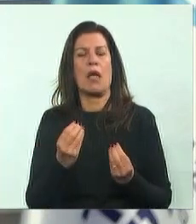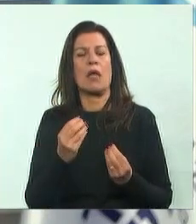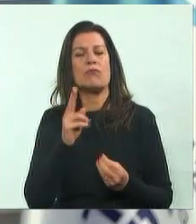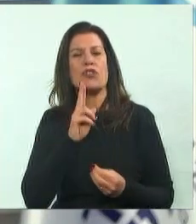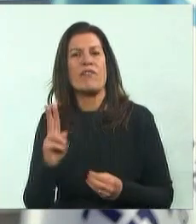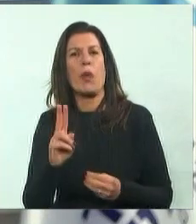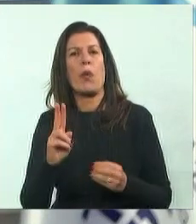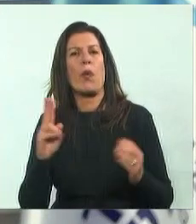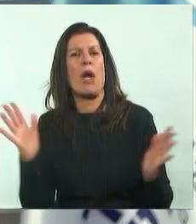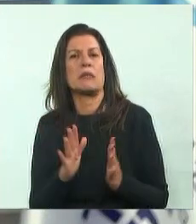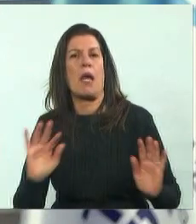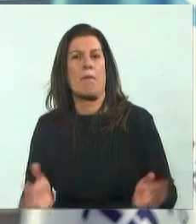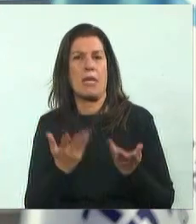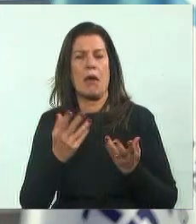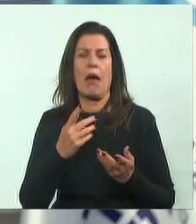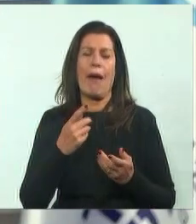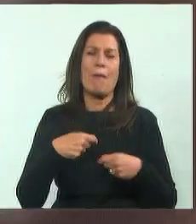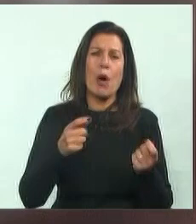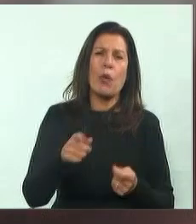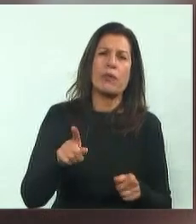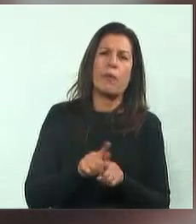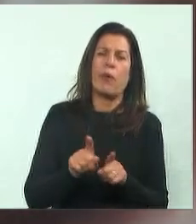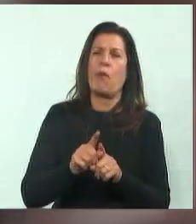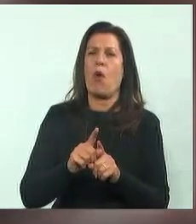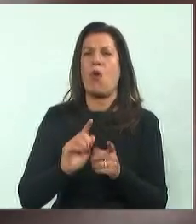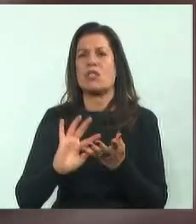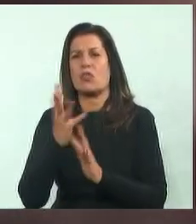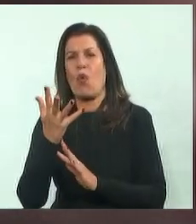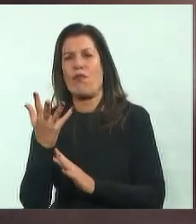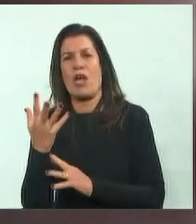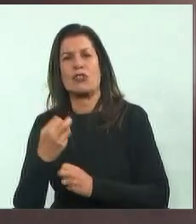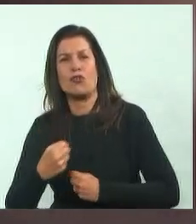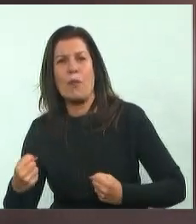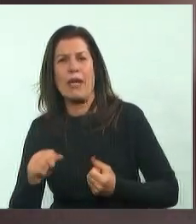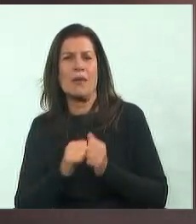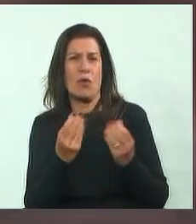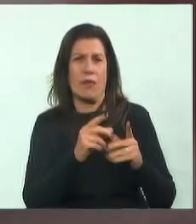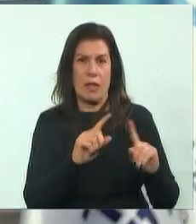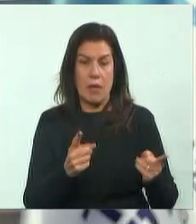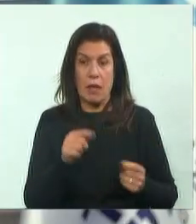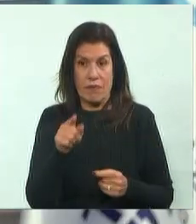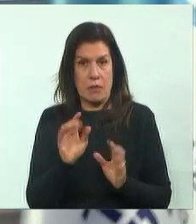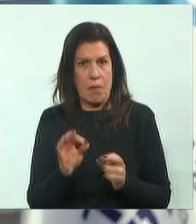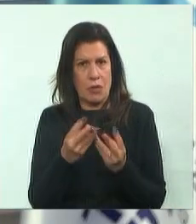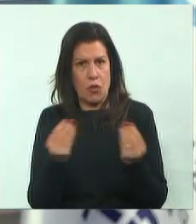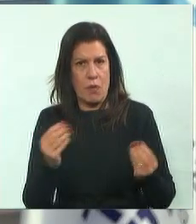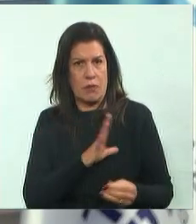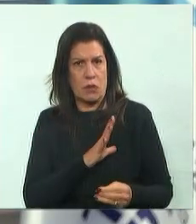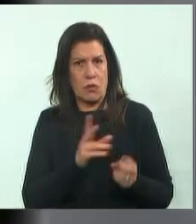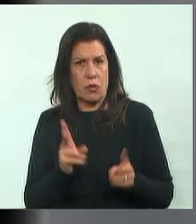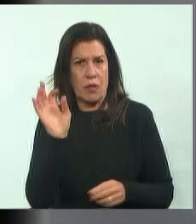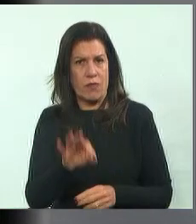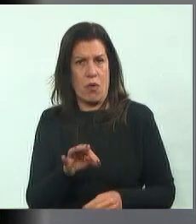בתור שורפי שומנים או בדברים אחרים, ובעצם החלו חומרים מסוכנים שיכולים בעצם לפגוע בבריאות